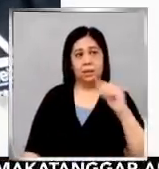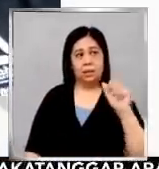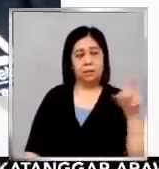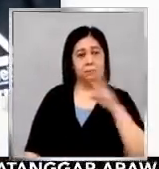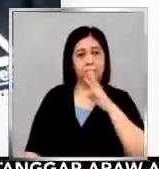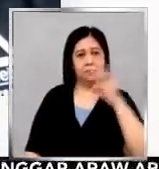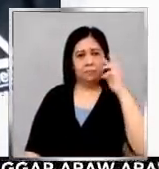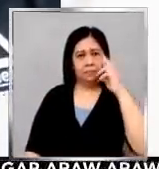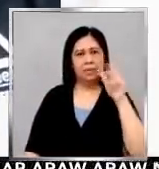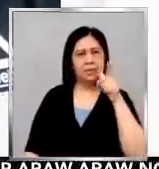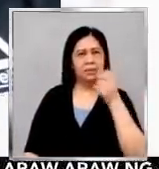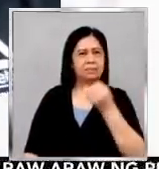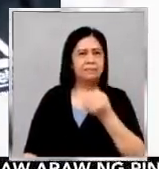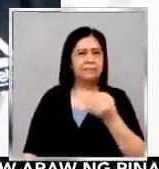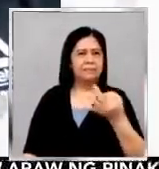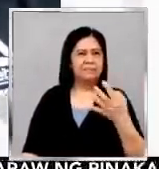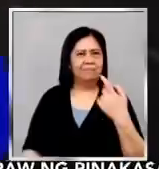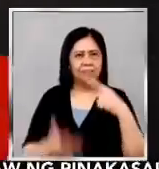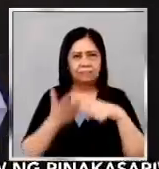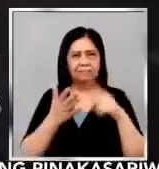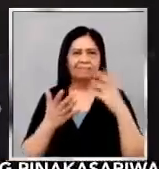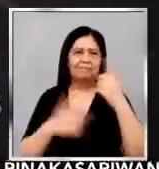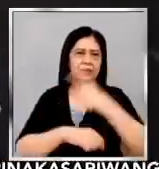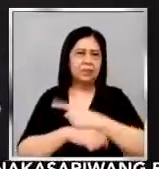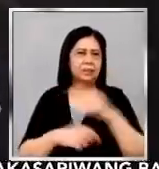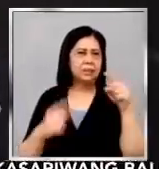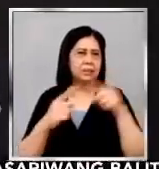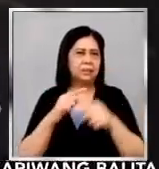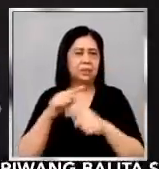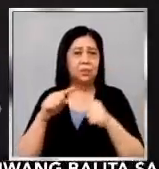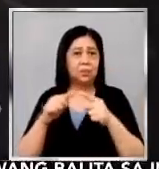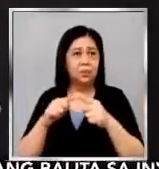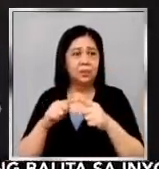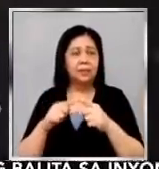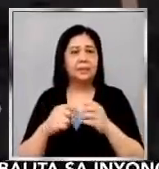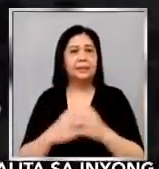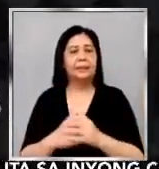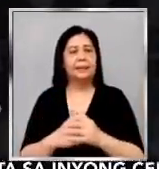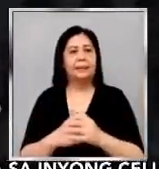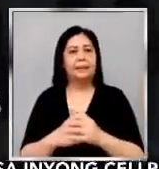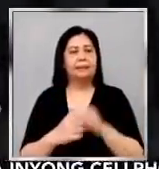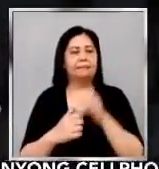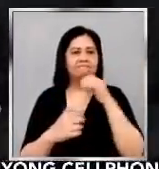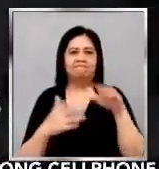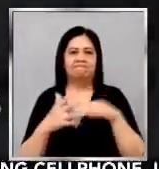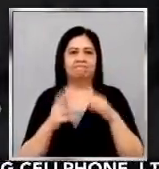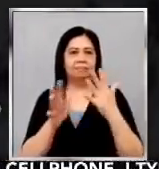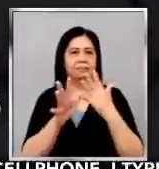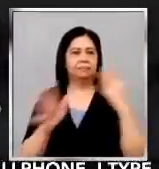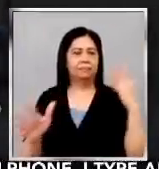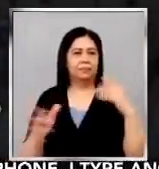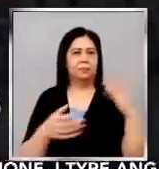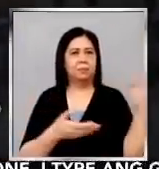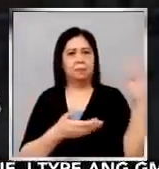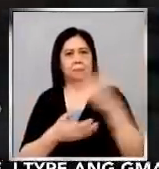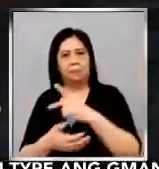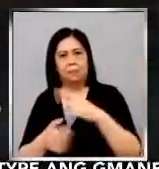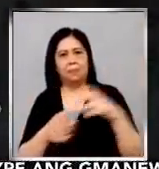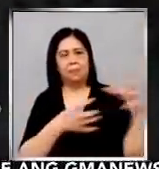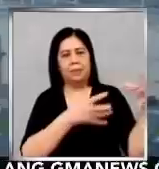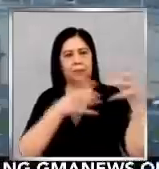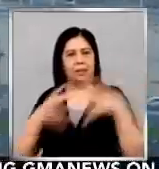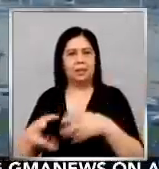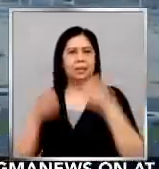ng araw kung hanggang kailan. Hindi nakasingit sa pila si Randy sa repatriation flight dahil sa dami ng